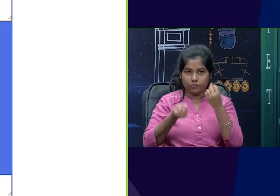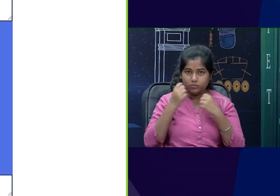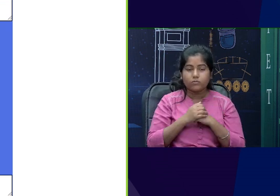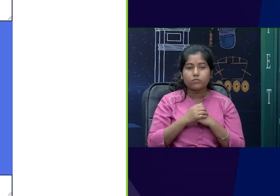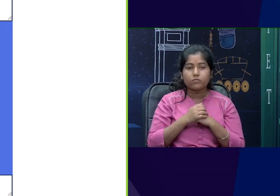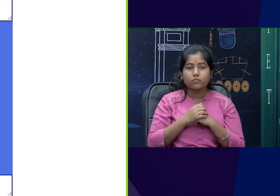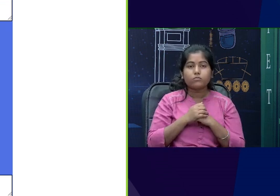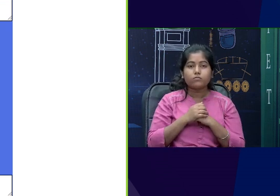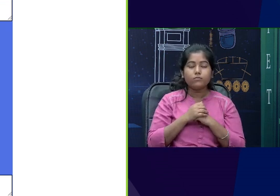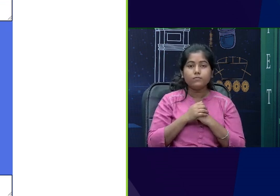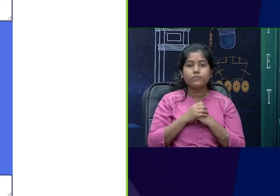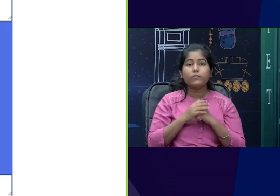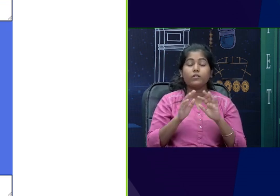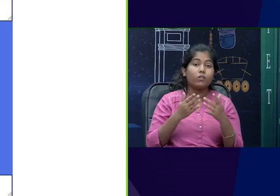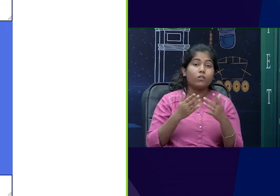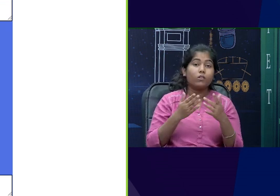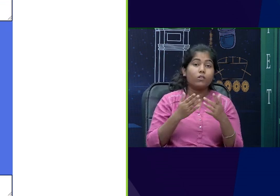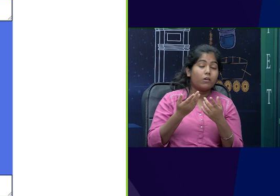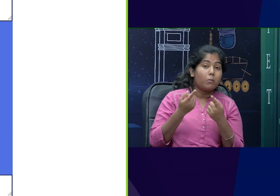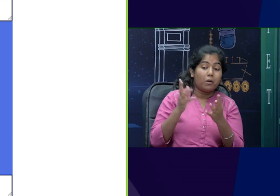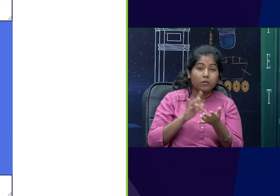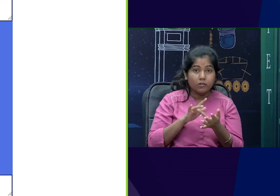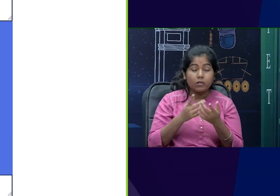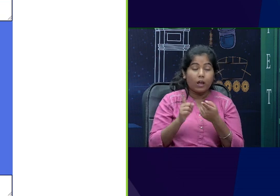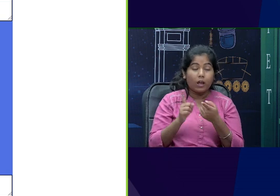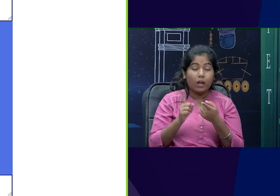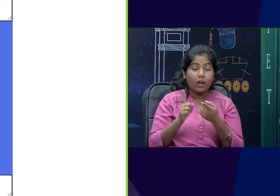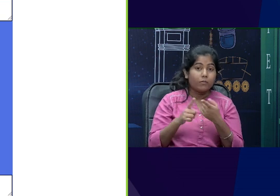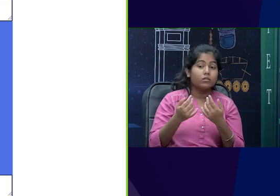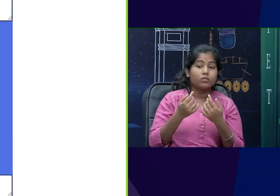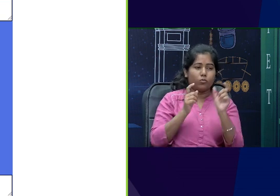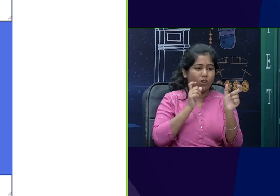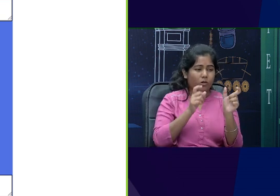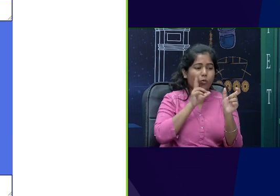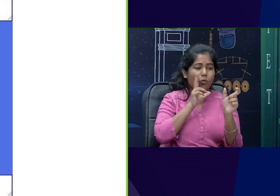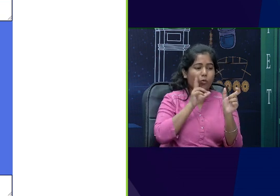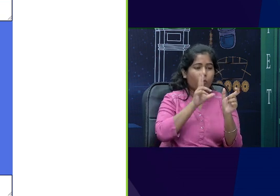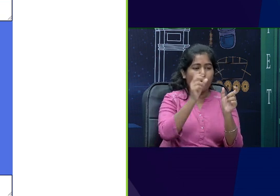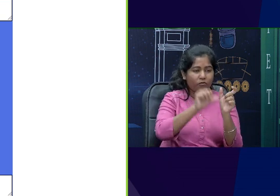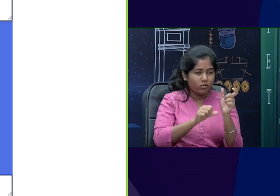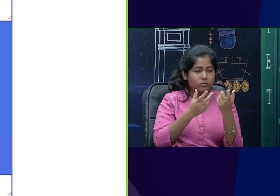ने प्रोनंसिएशन गलत किया है या ओमिशन किया है, ओमिशन किया है मतलब वर्ड को